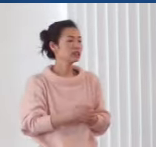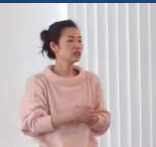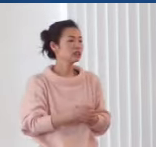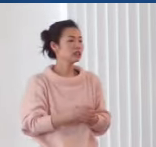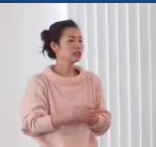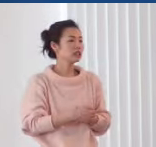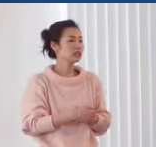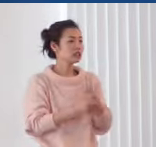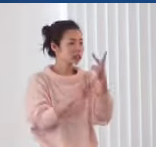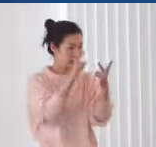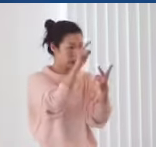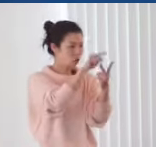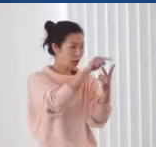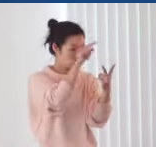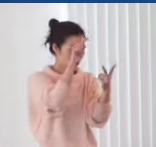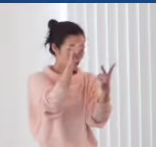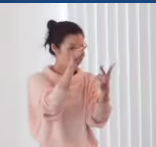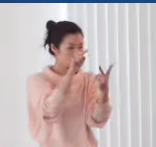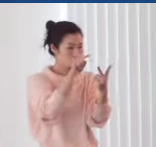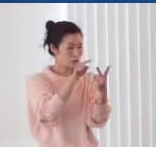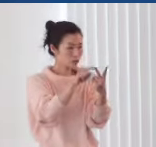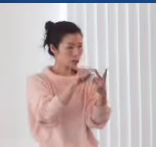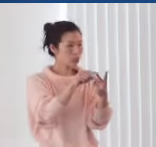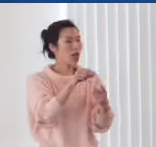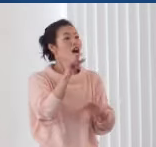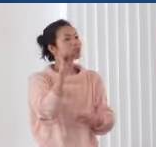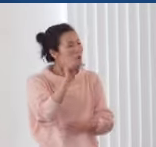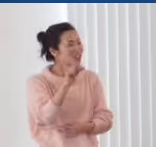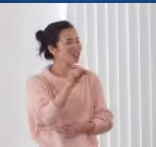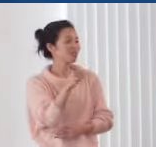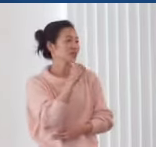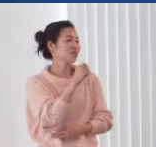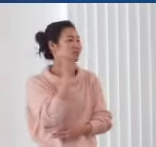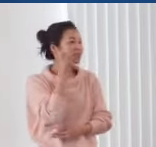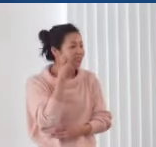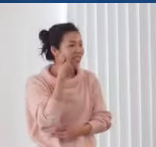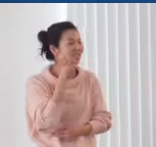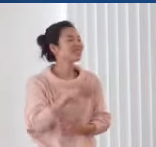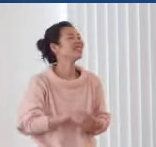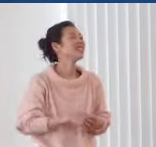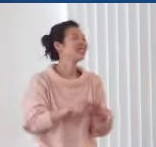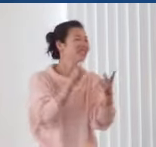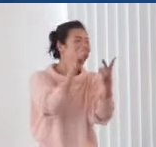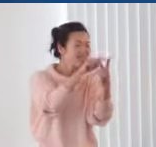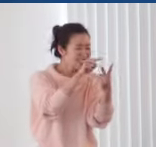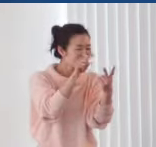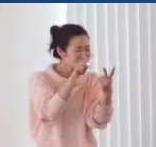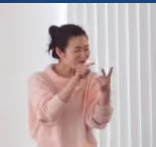まあ、2種類の、まあ、通訳するのはちょっと難しいかもしれませんが、2種類の、ね、時、